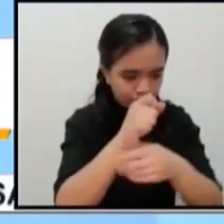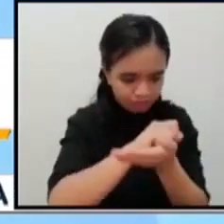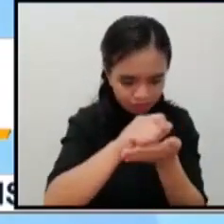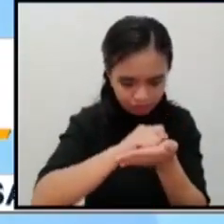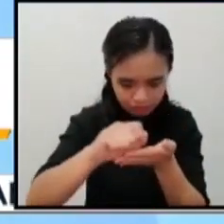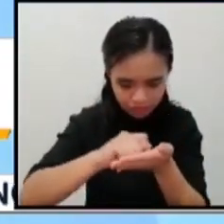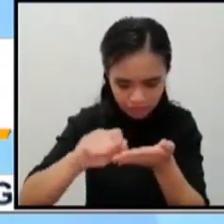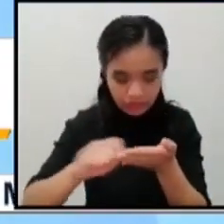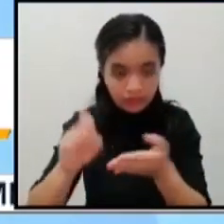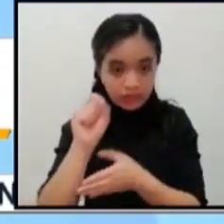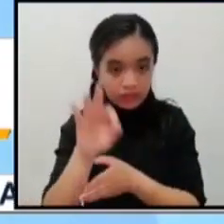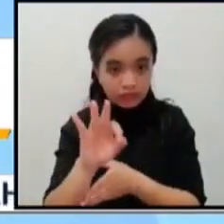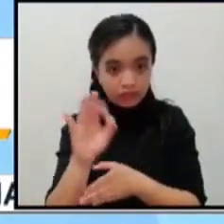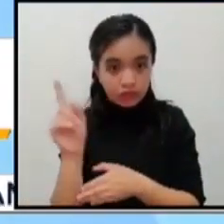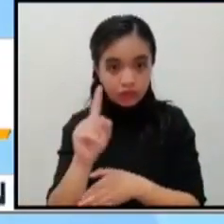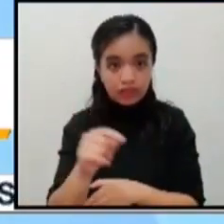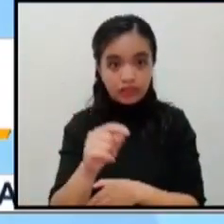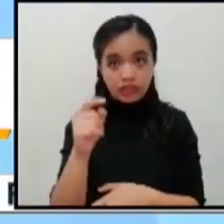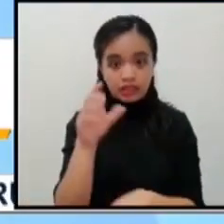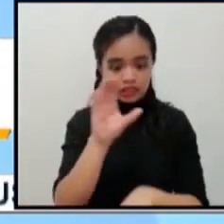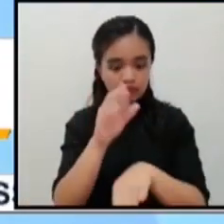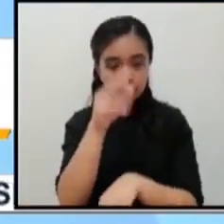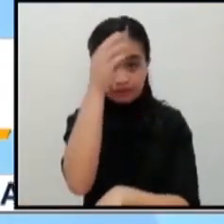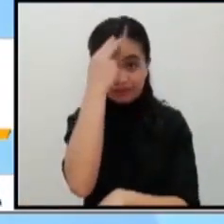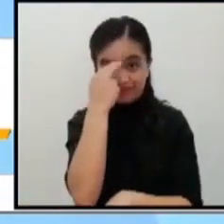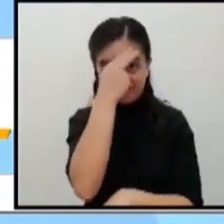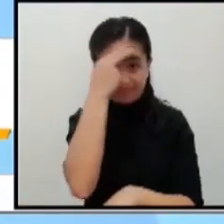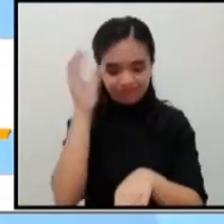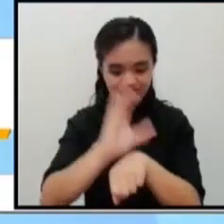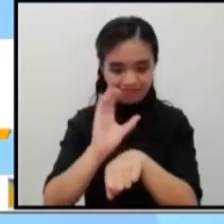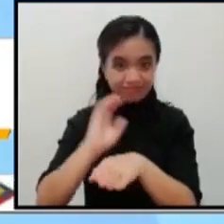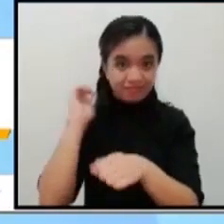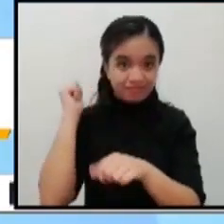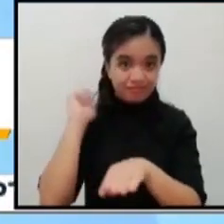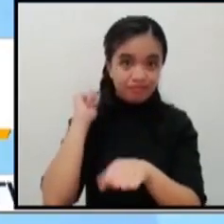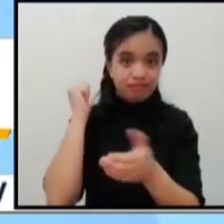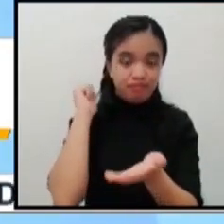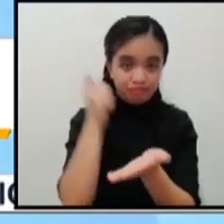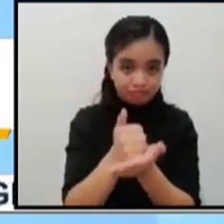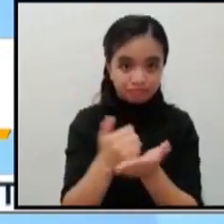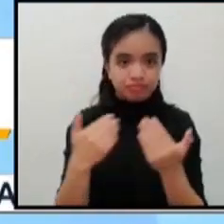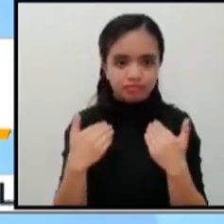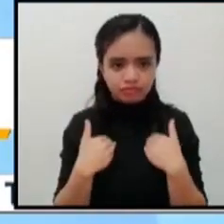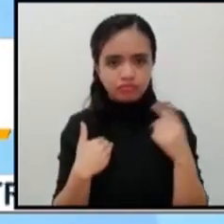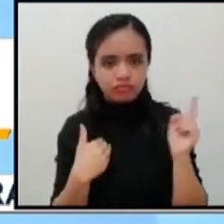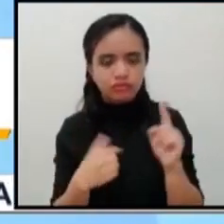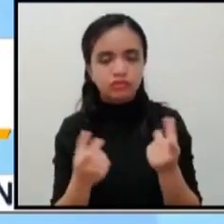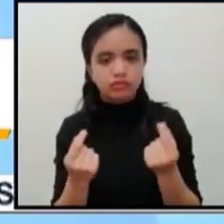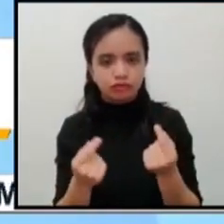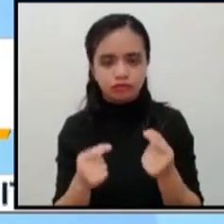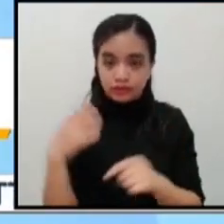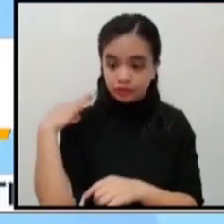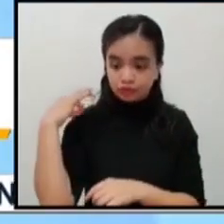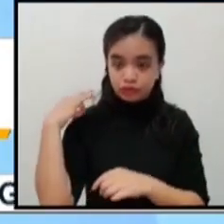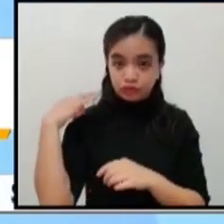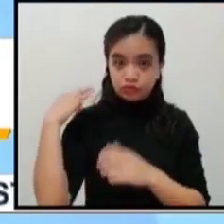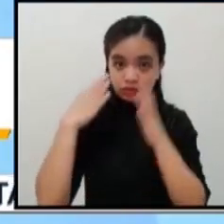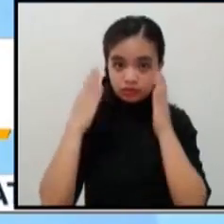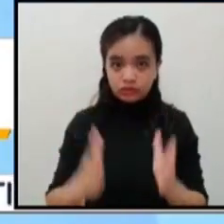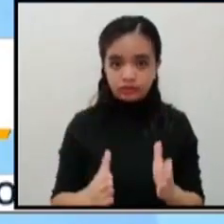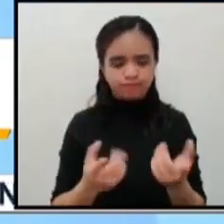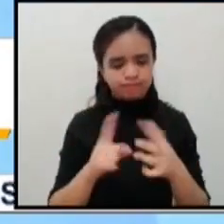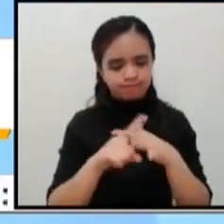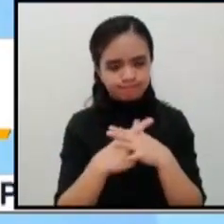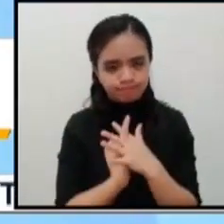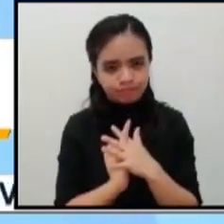parish priest would approve that we will have our Sinakulo, yun, magagather na yung mga volunteers to start planning. And ito